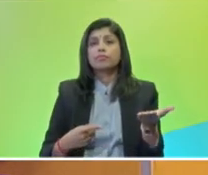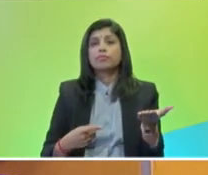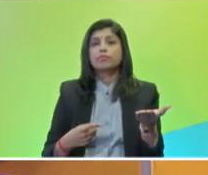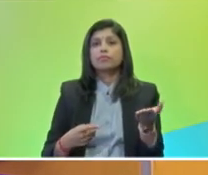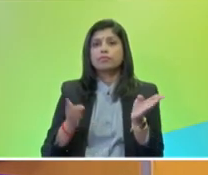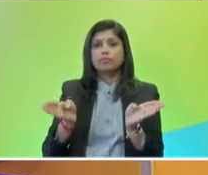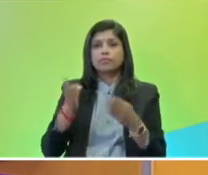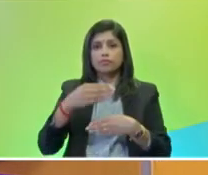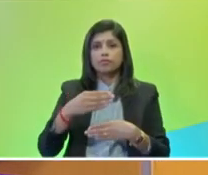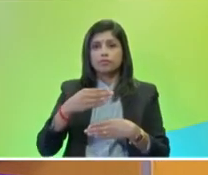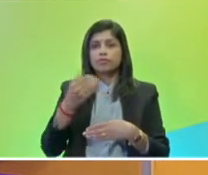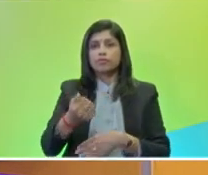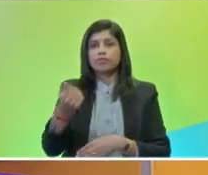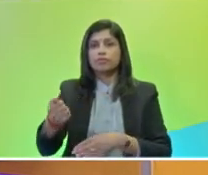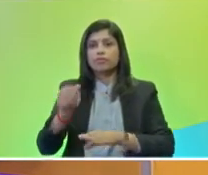bisa